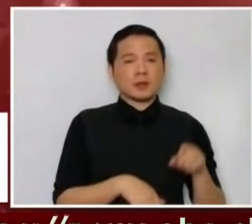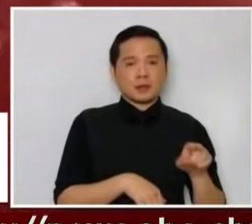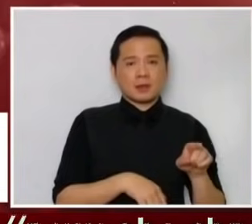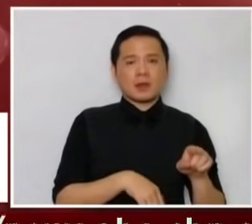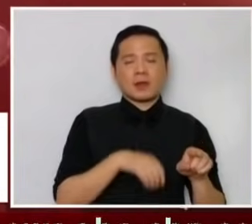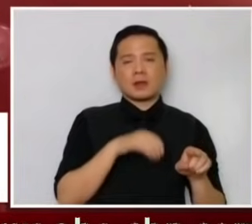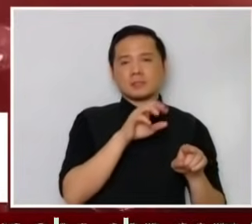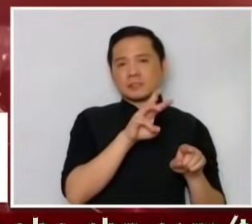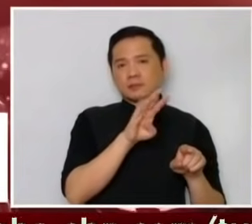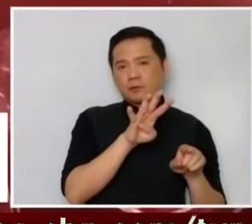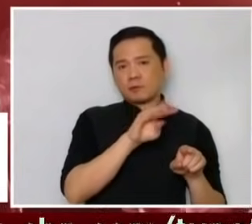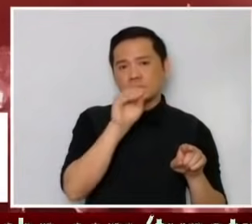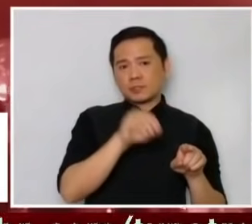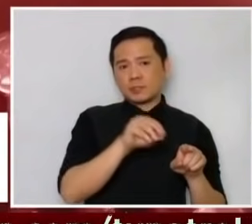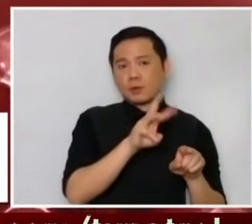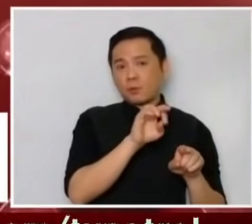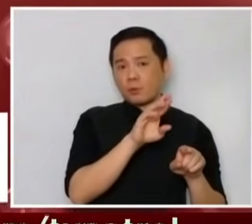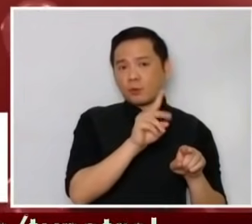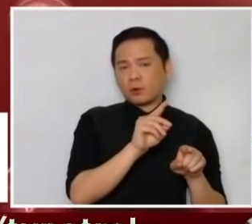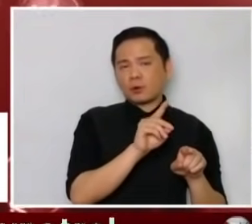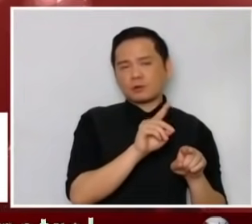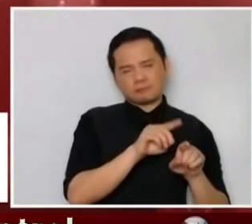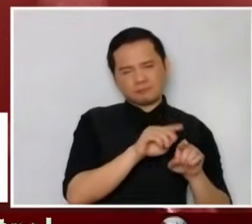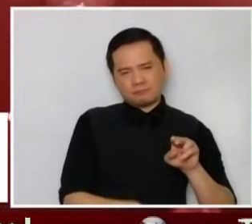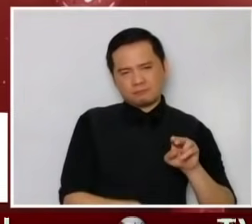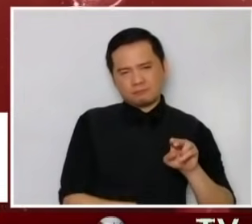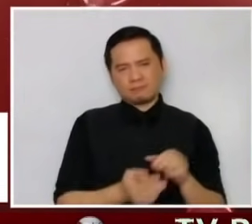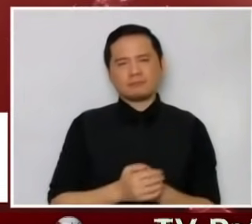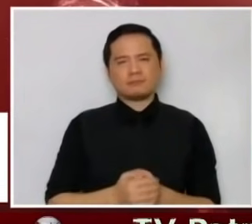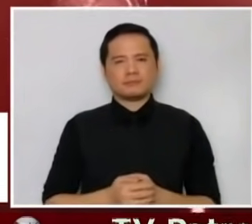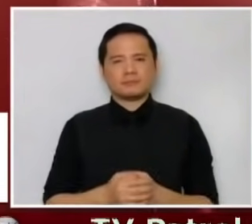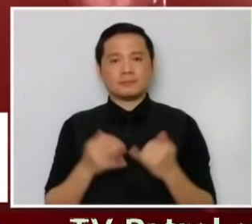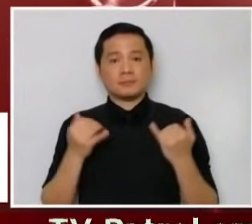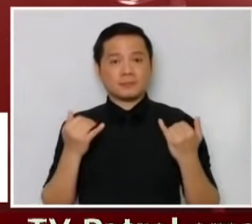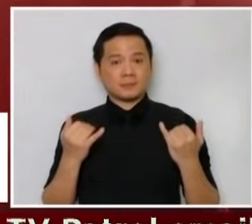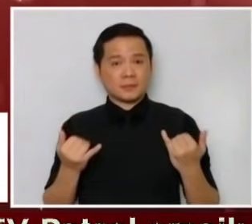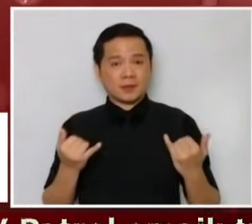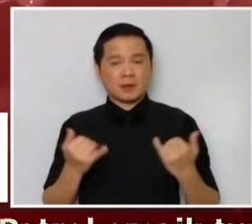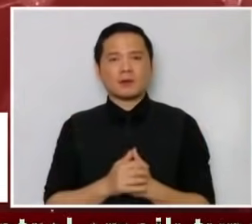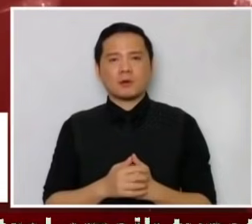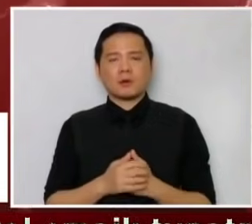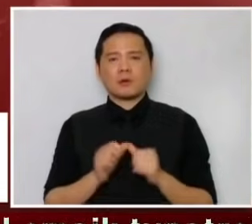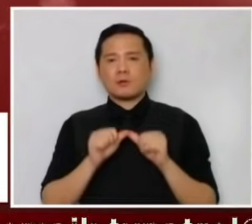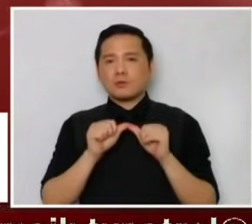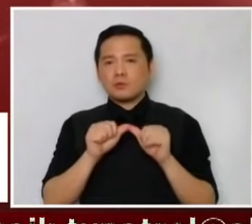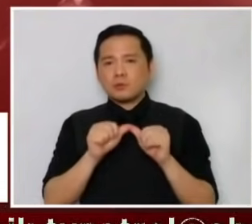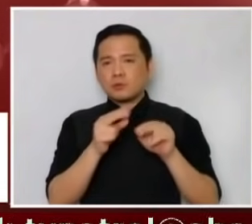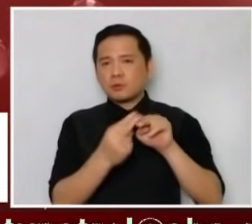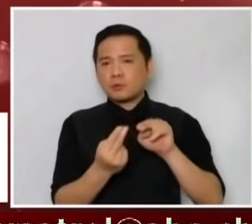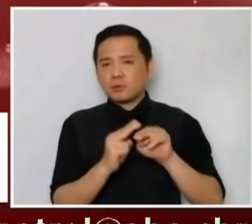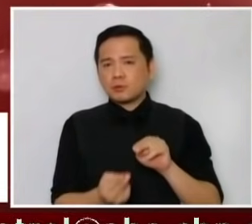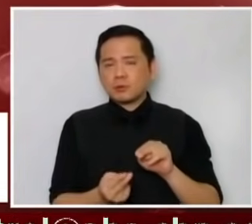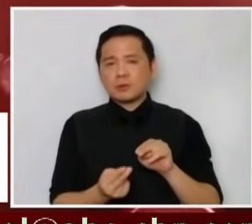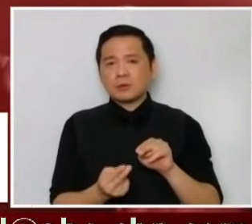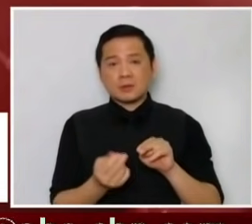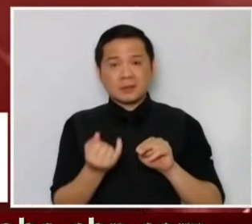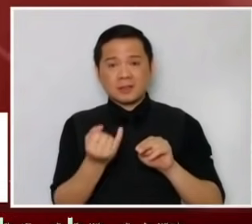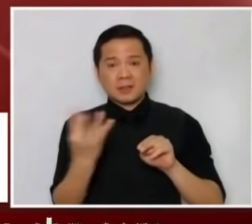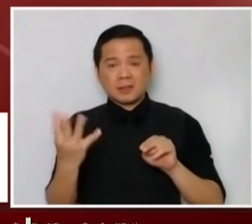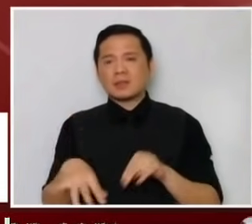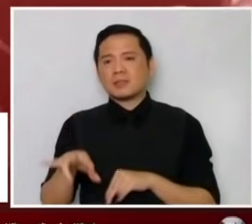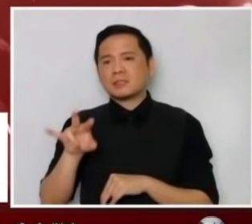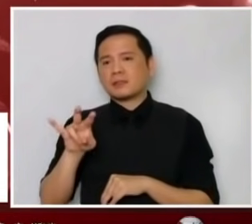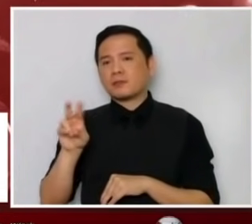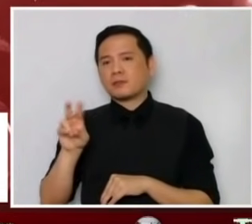ang okupadong ward beds. Ngayong araw, bahagya pa itong bumaba sa 72% para sa ICU utilization